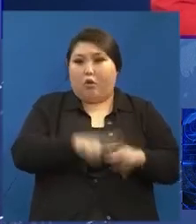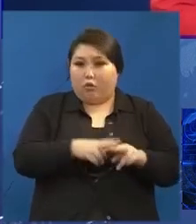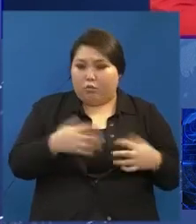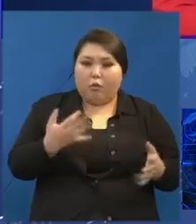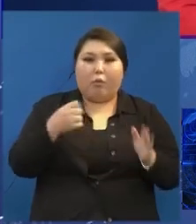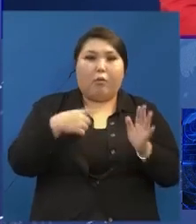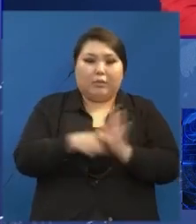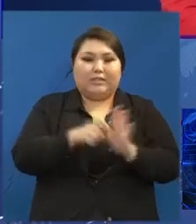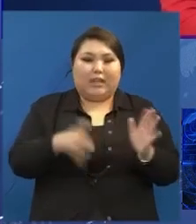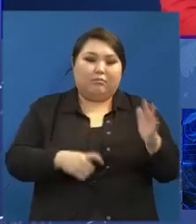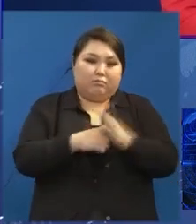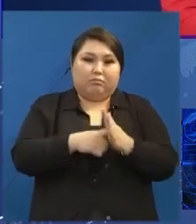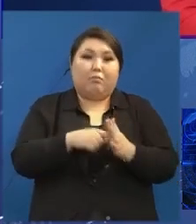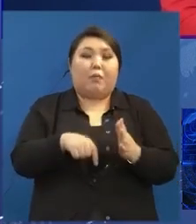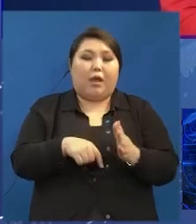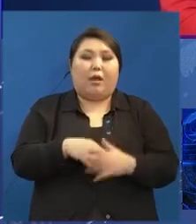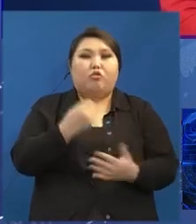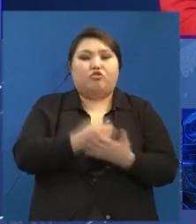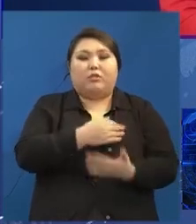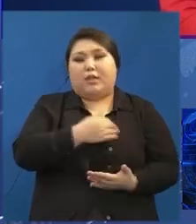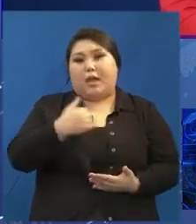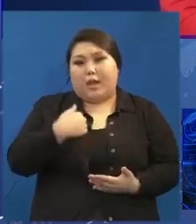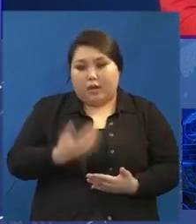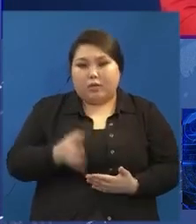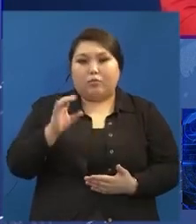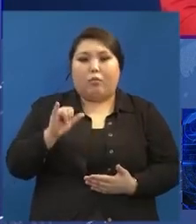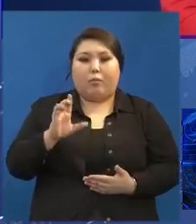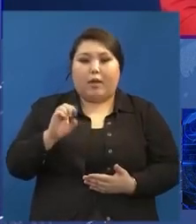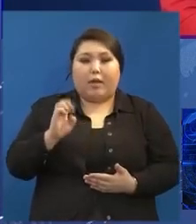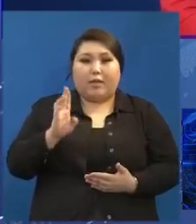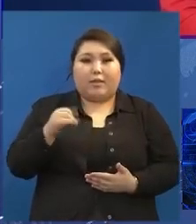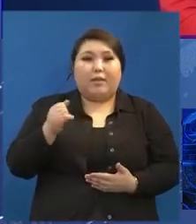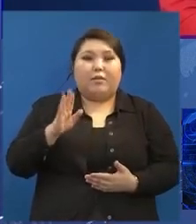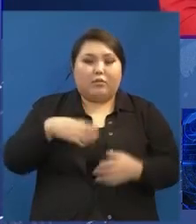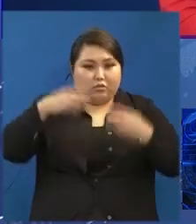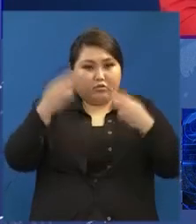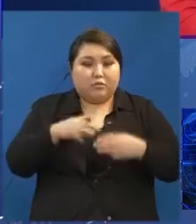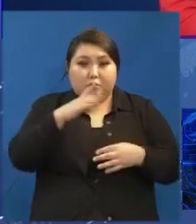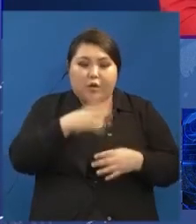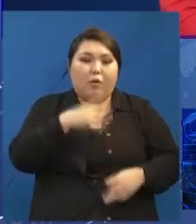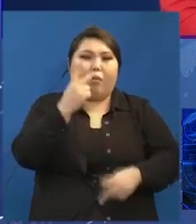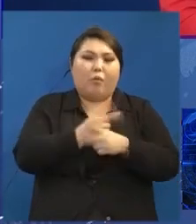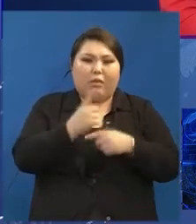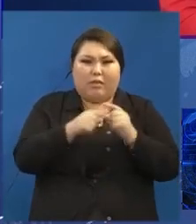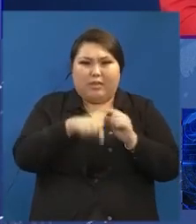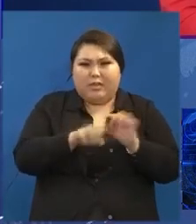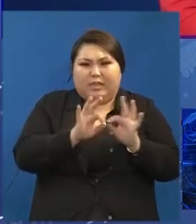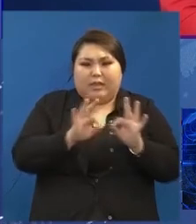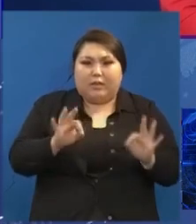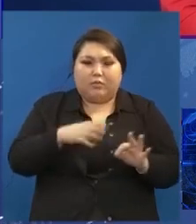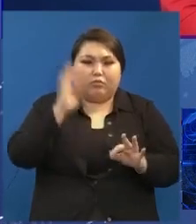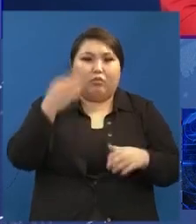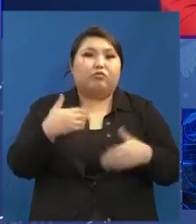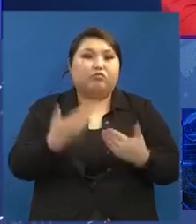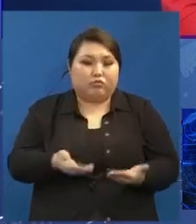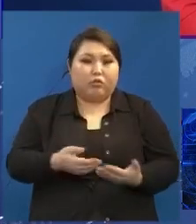ийм хугацаатай болж байгаа. Тэгэхээр өөрөөр хэлбэл нөгөө дарга мөрдөм субъектив маягаар шийддэг зүйлүүдийг хууль бүр наривчлаад тусгацсан гэсэн